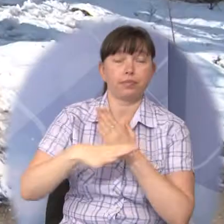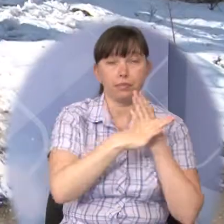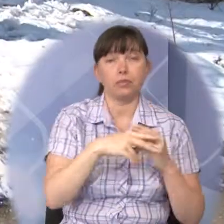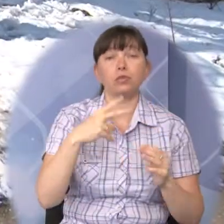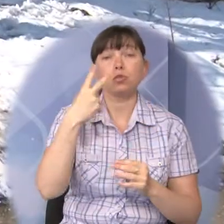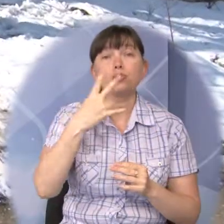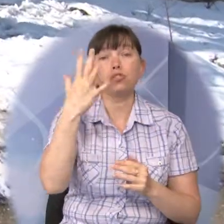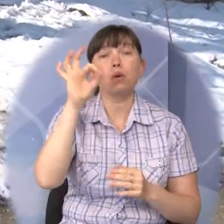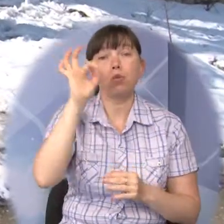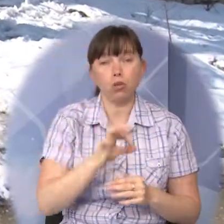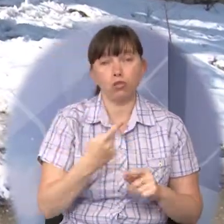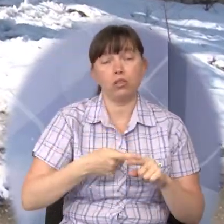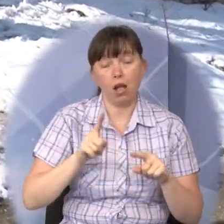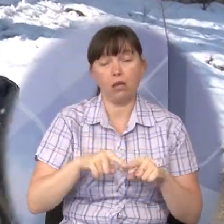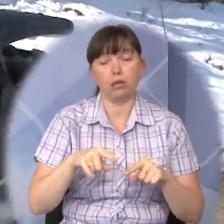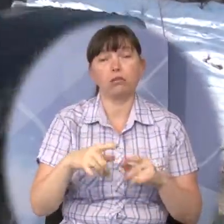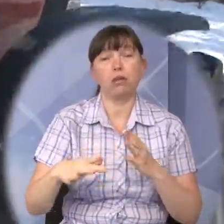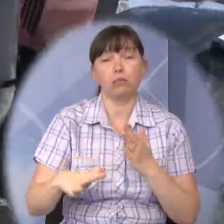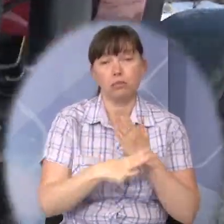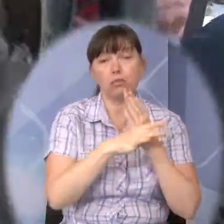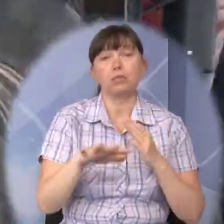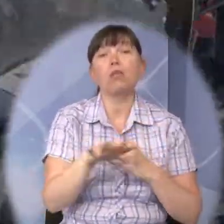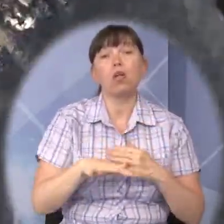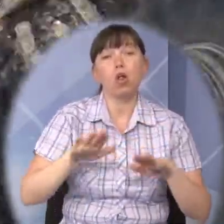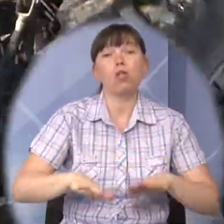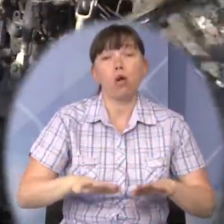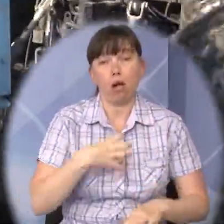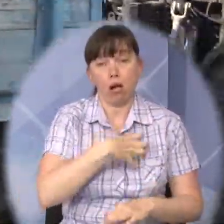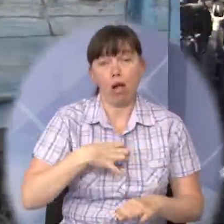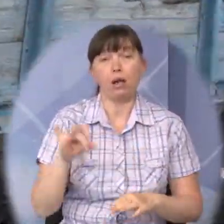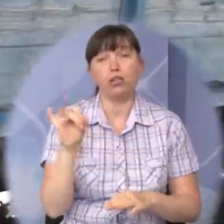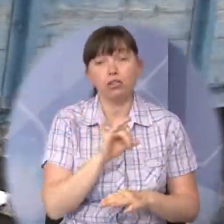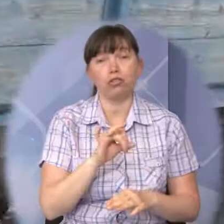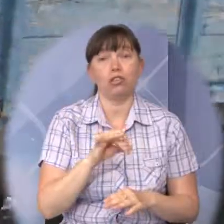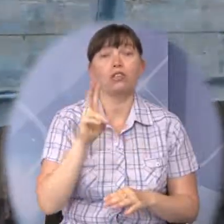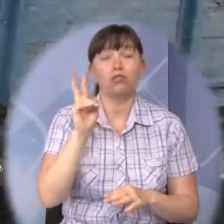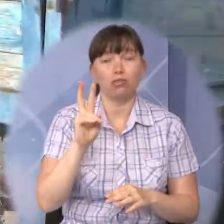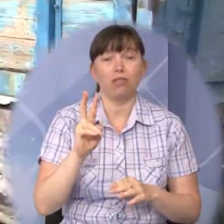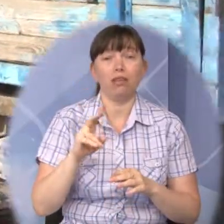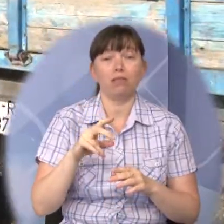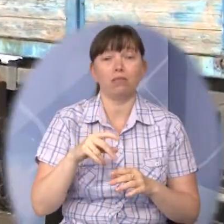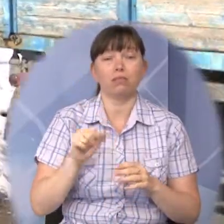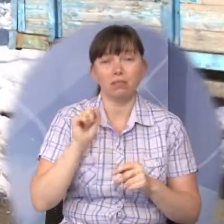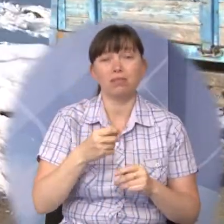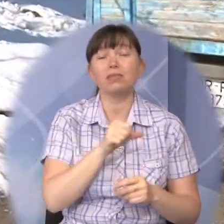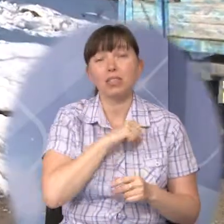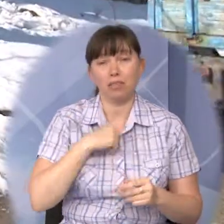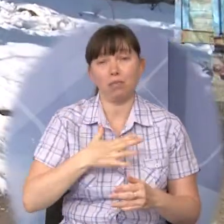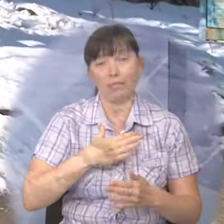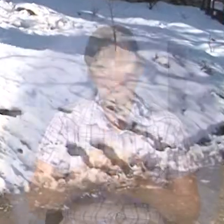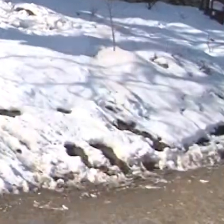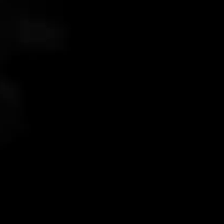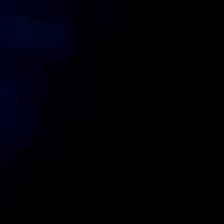externă, iar 25% contribuția autorităților publice locale și a beneficiarilor de servicii din regiunile